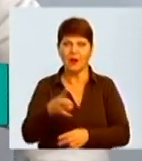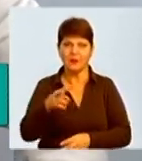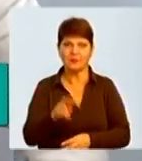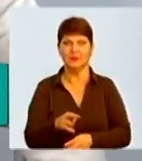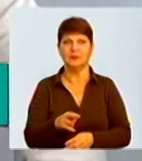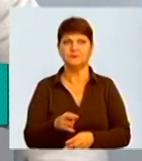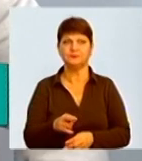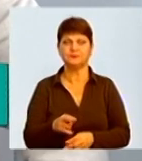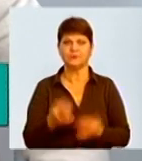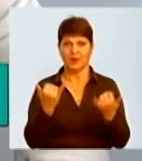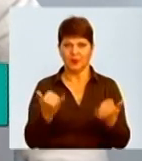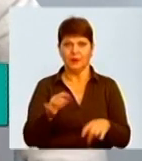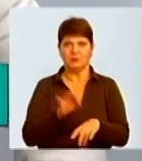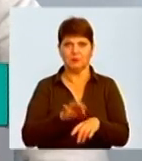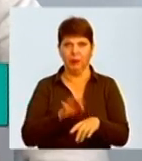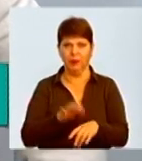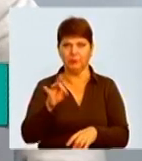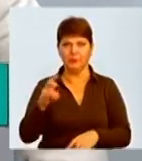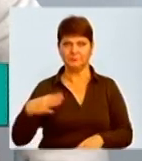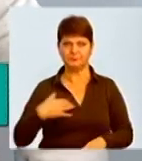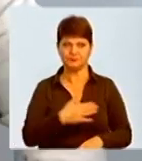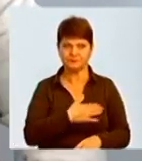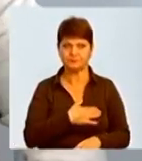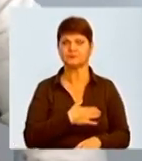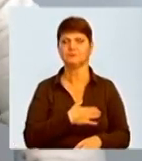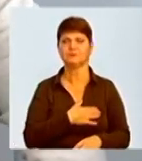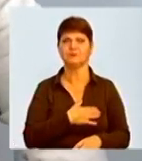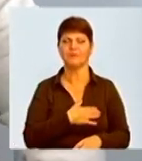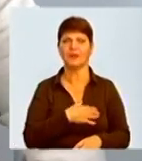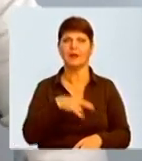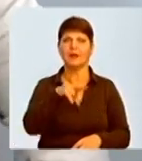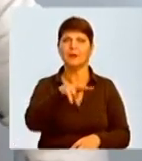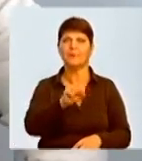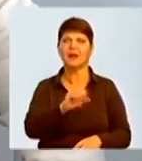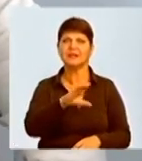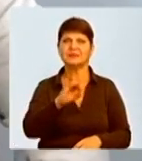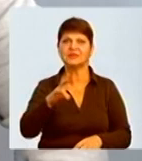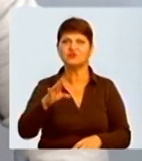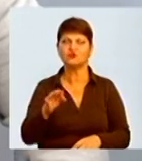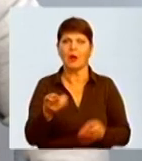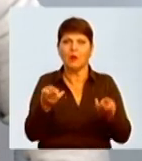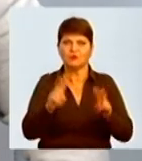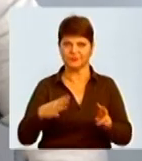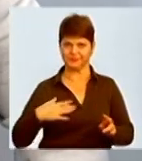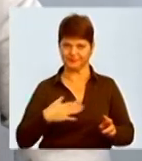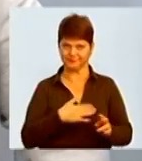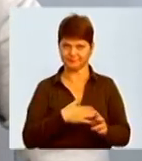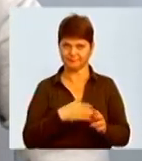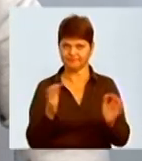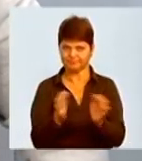хірургічного лікування даної патології з використанням реконструктивної, пластичної та органозберігаючих операцій.